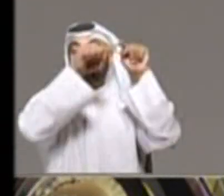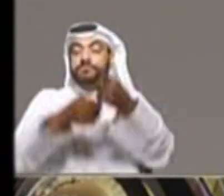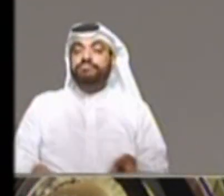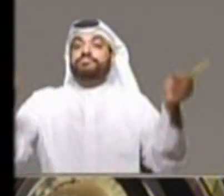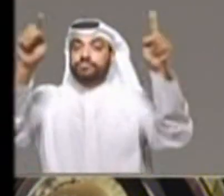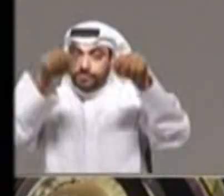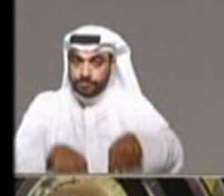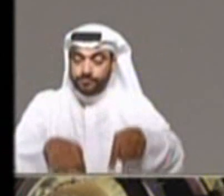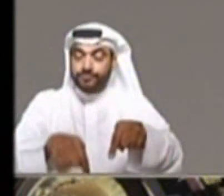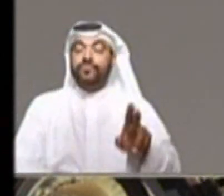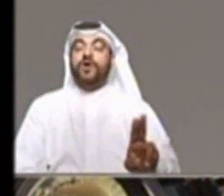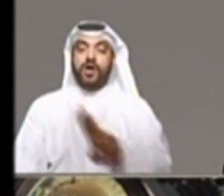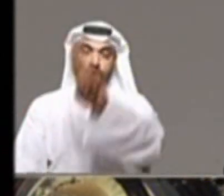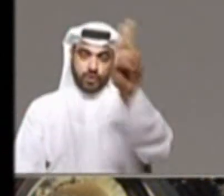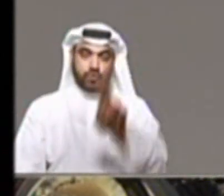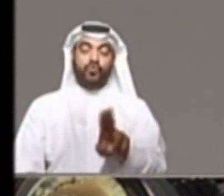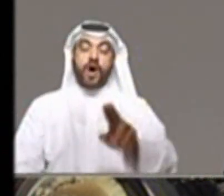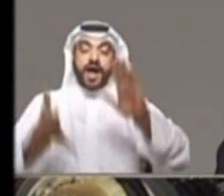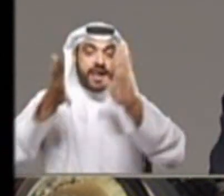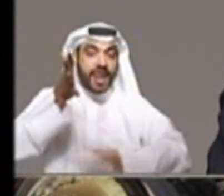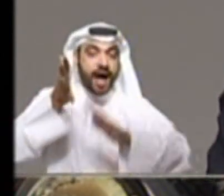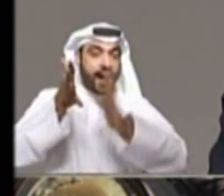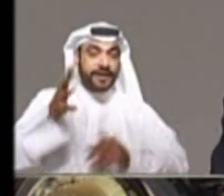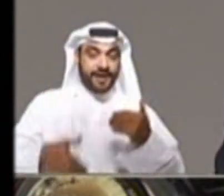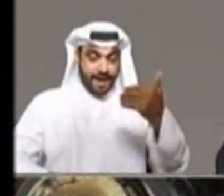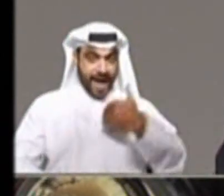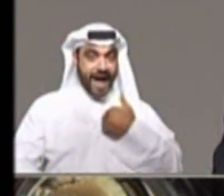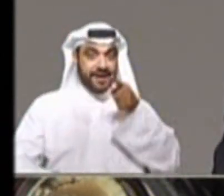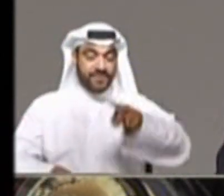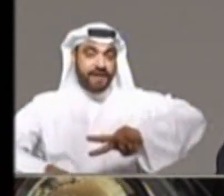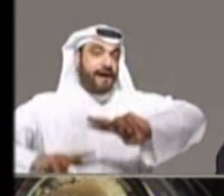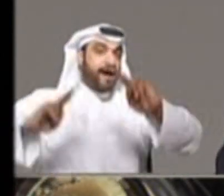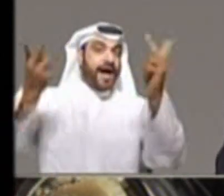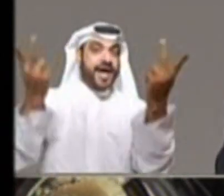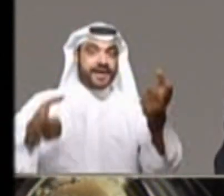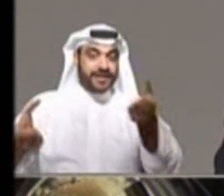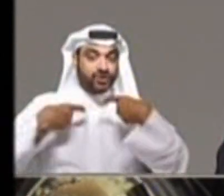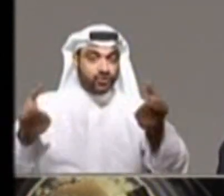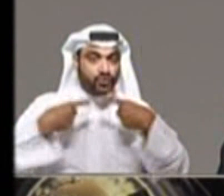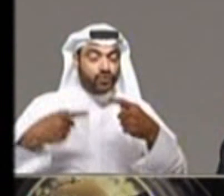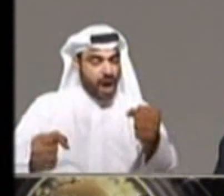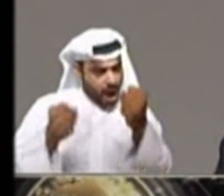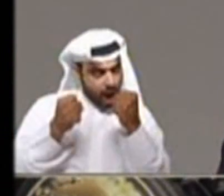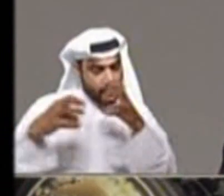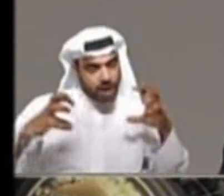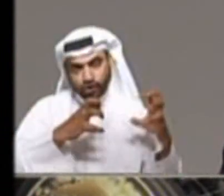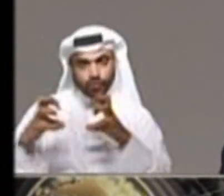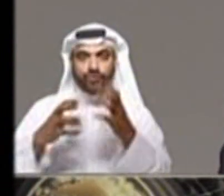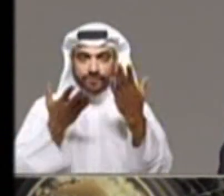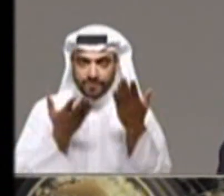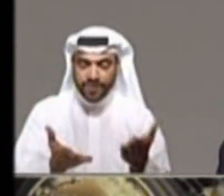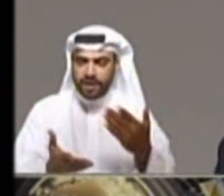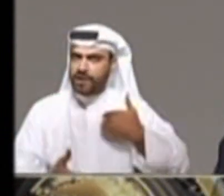والقديمة؟ وسؤالي الأخير، هل نحن في عصر التغير التكنولوجي أقل توحشاً وعدوانية وتوجساً